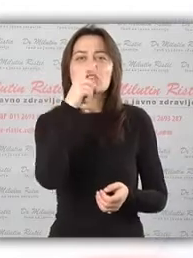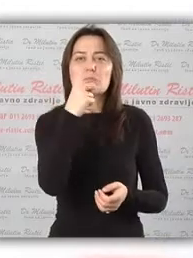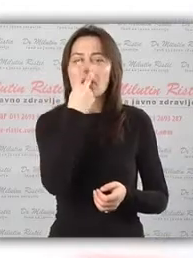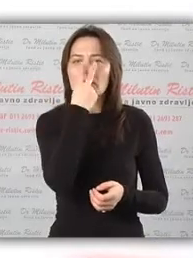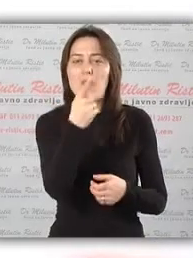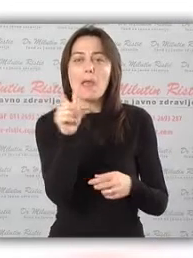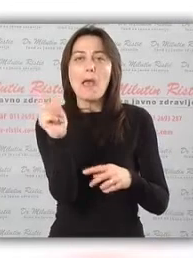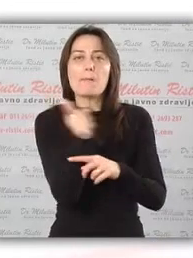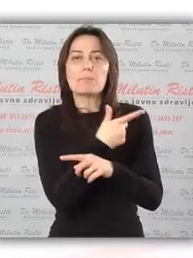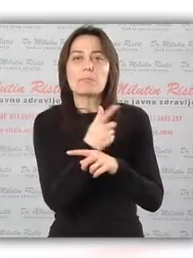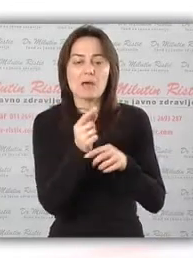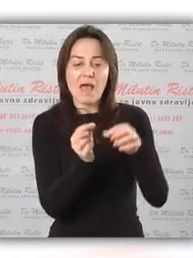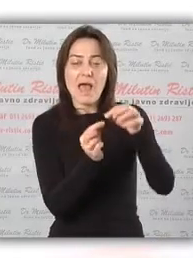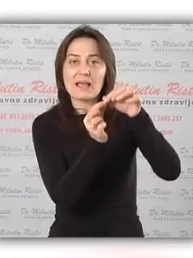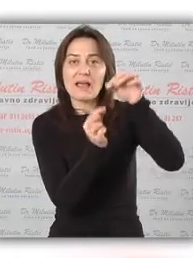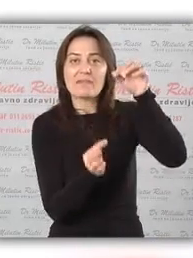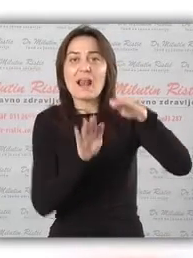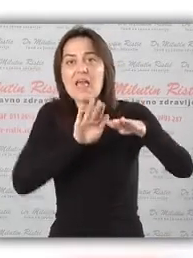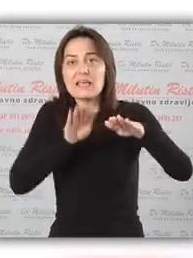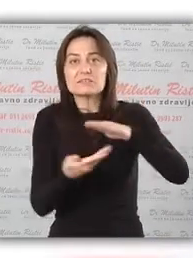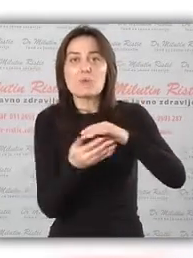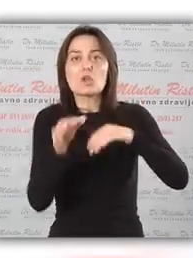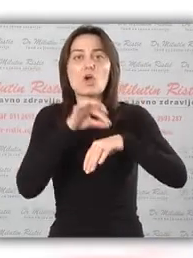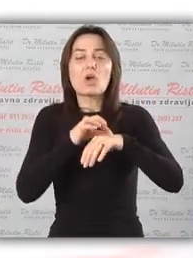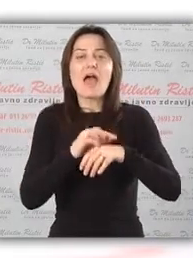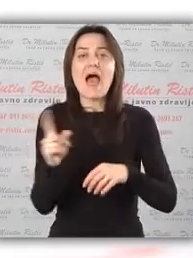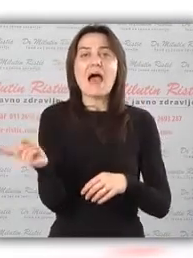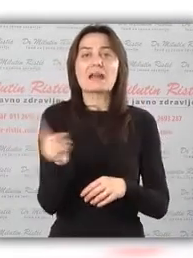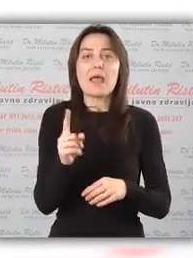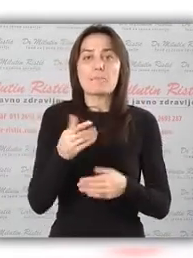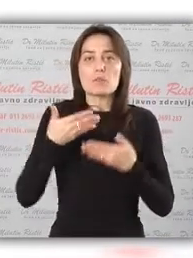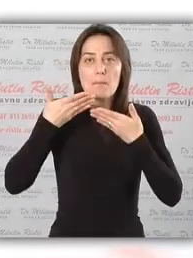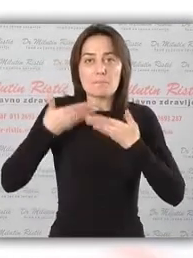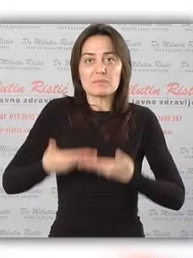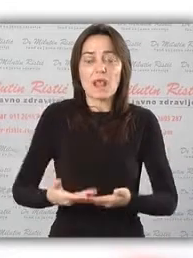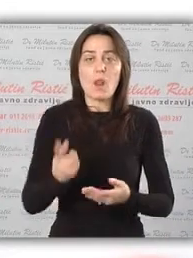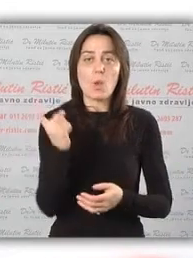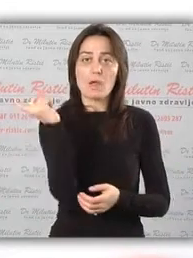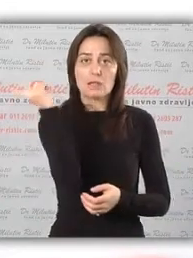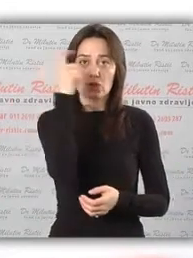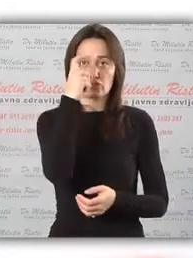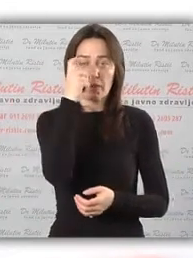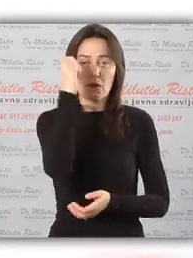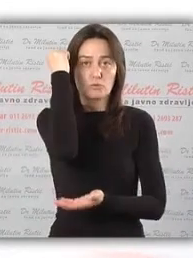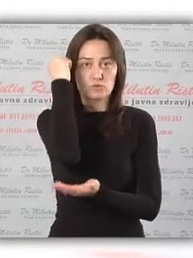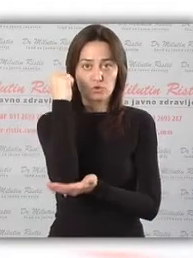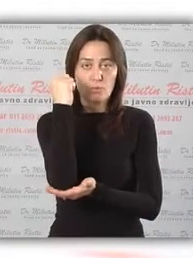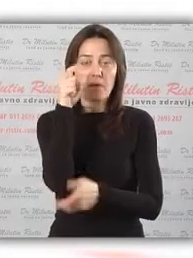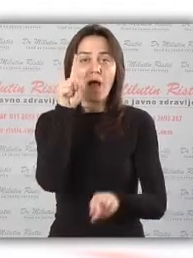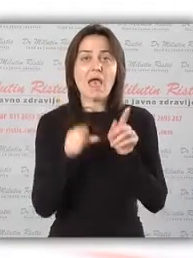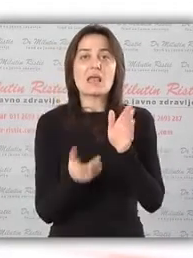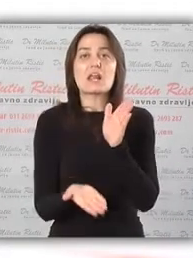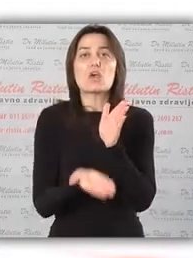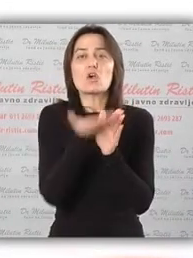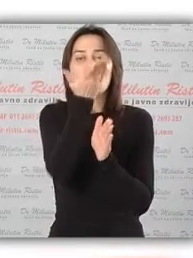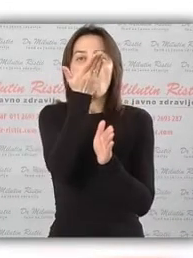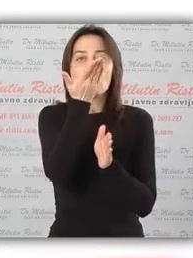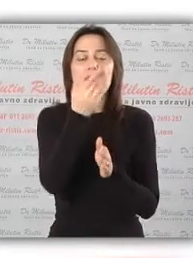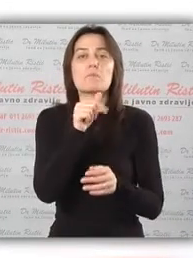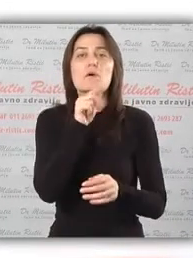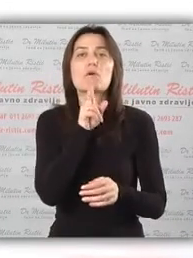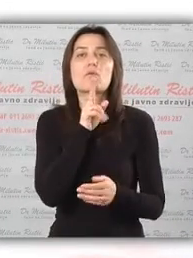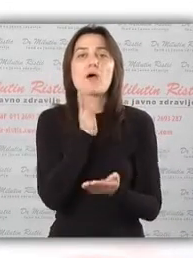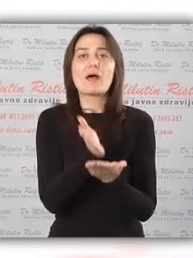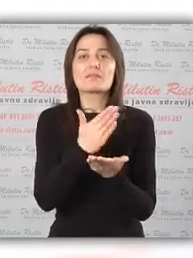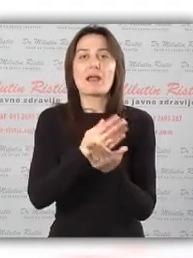kičme u vidu šupljina ili kanala ispod kože u repnom delu kičmenog stuba ili u gornjem delu